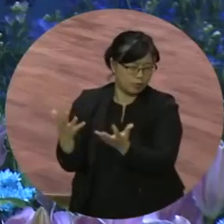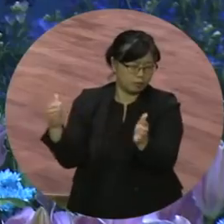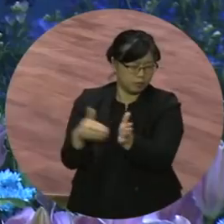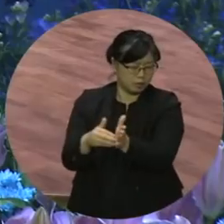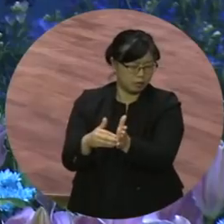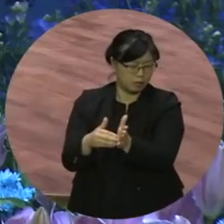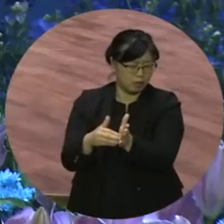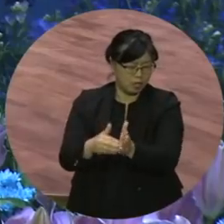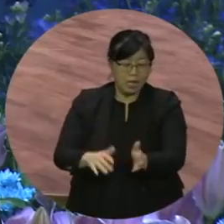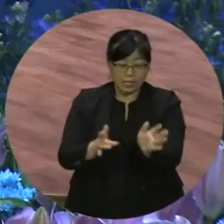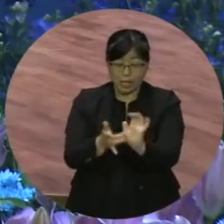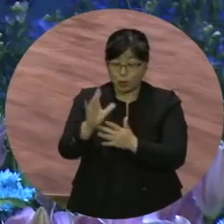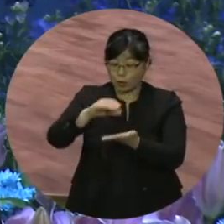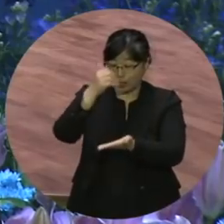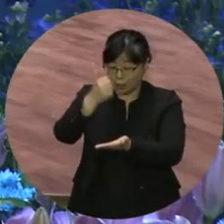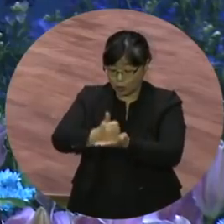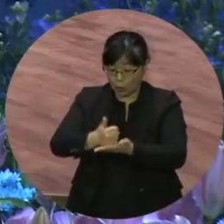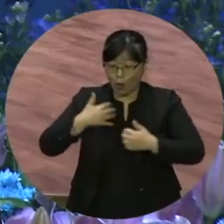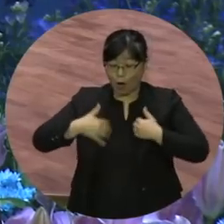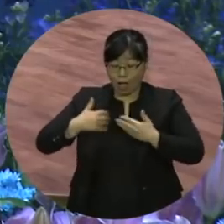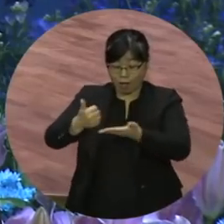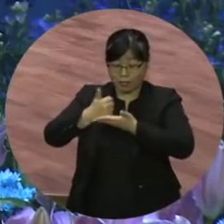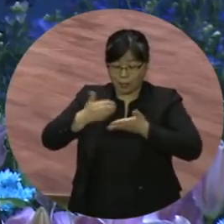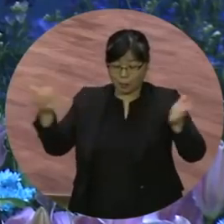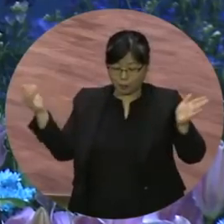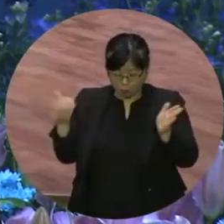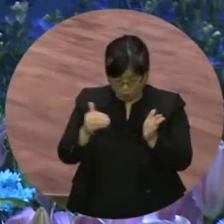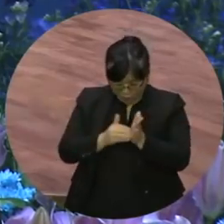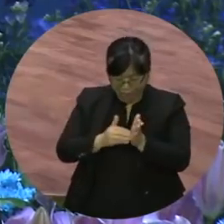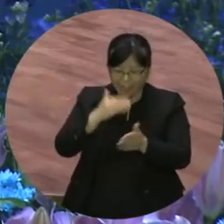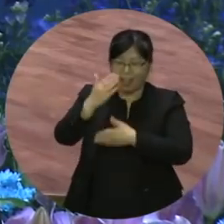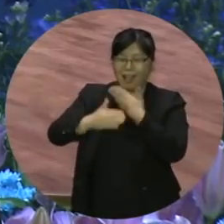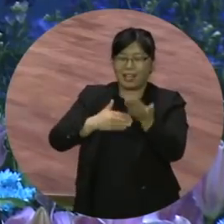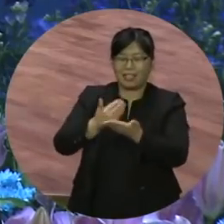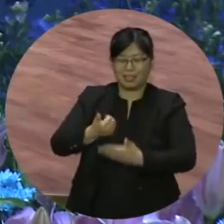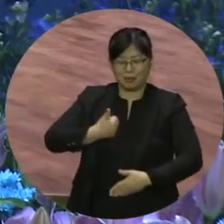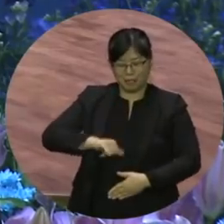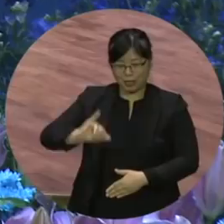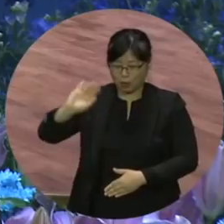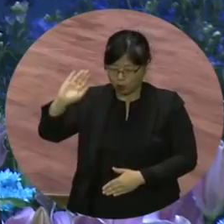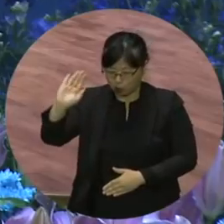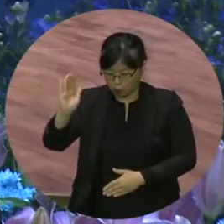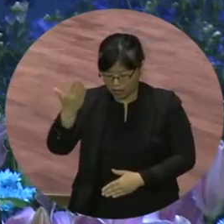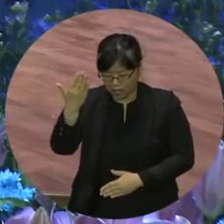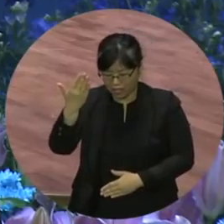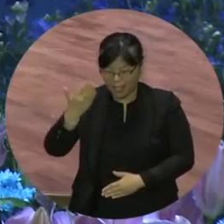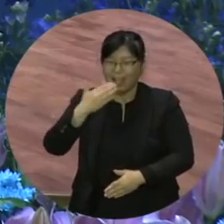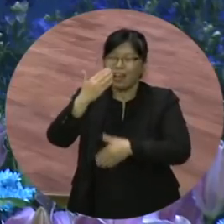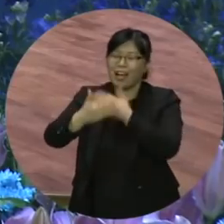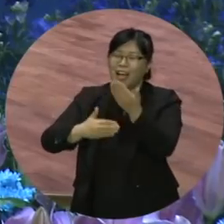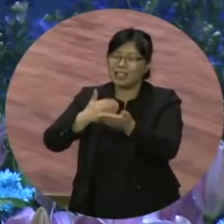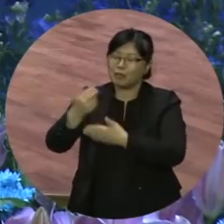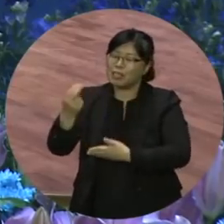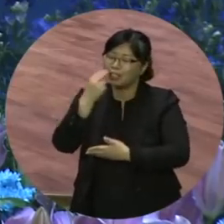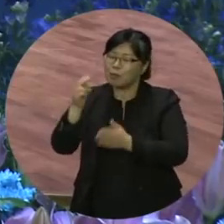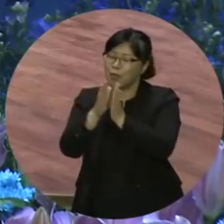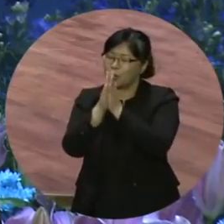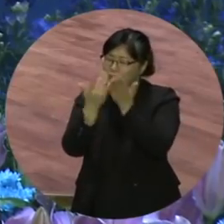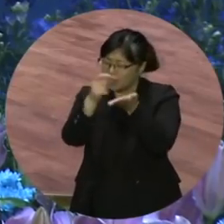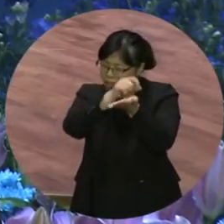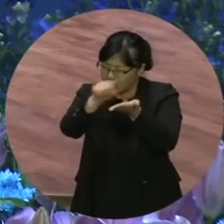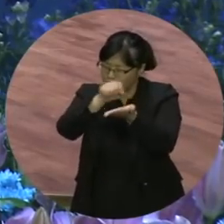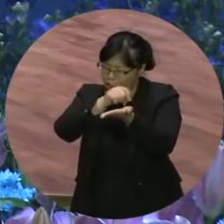예수 그리스도를 영접하고 오늘이 하나님의 자녀로 거듭나서 예수 하나님의 생명책에 이들의